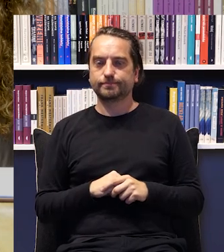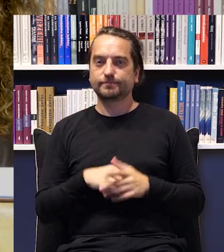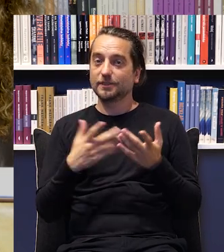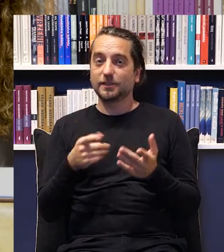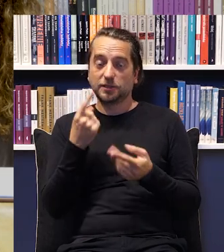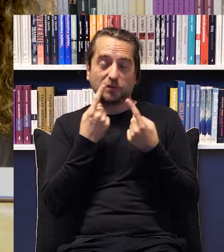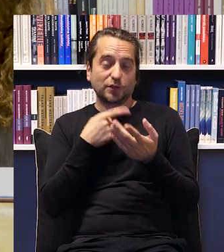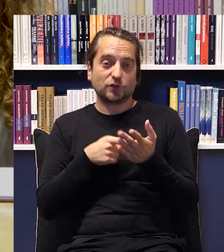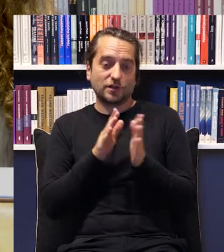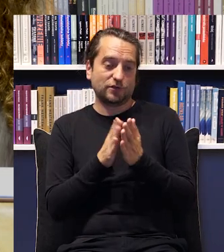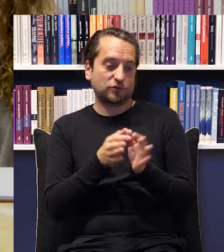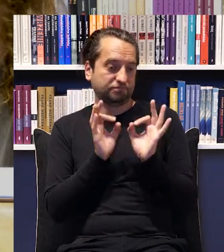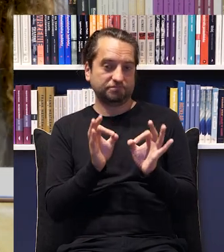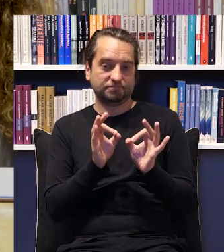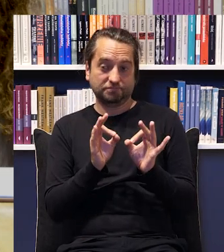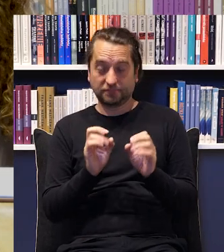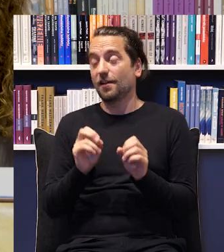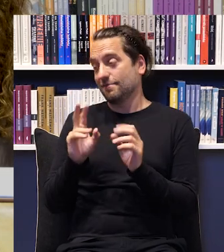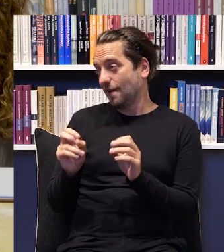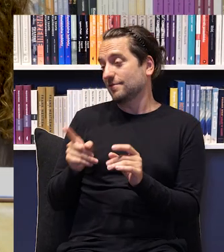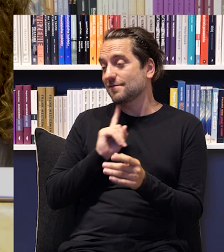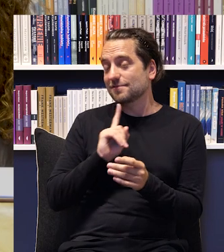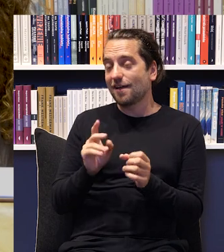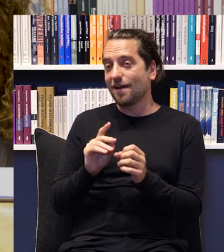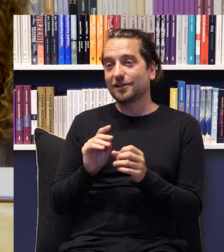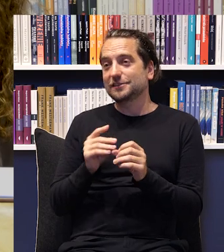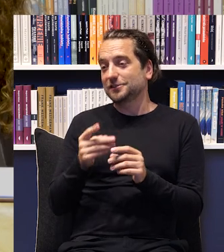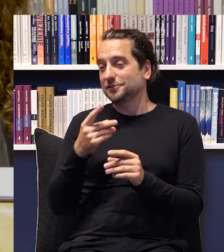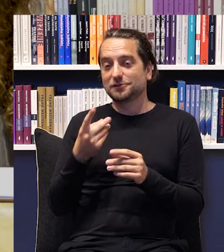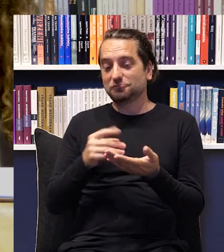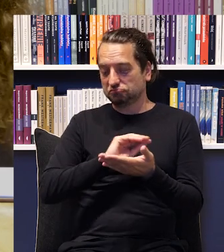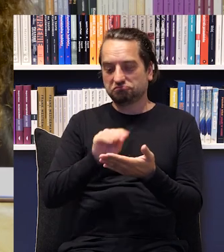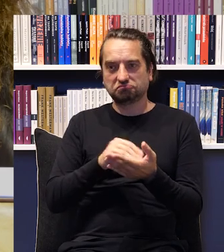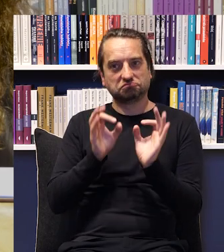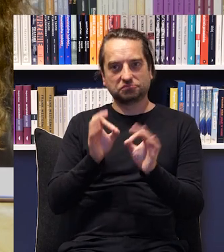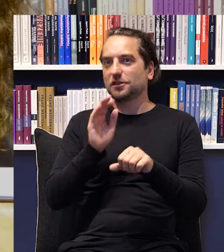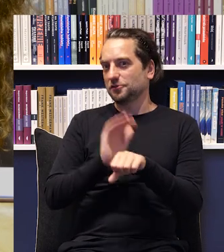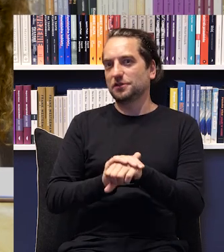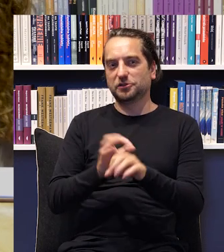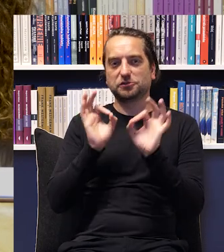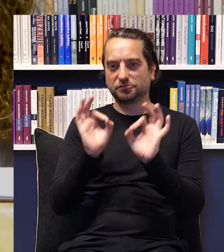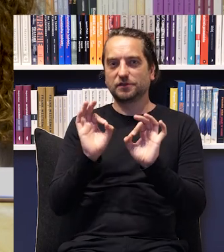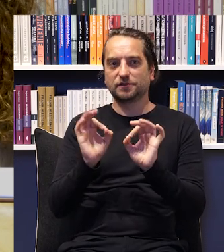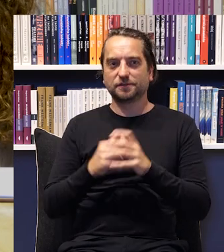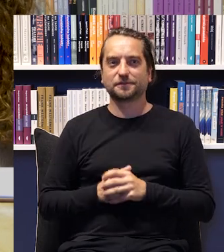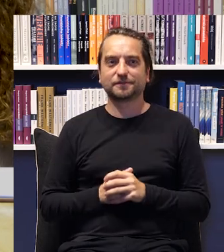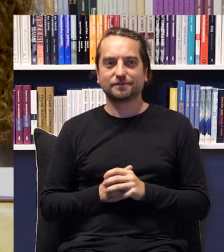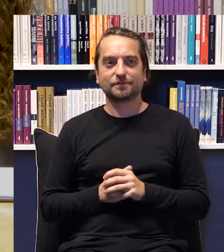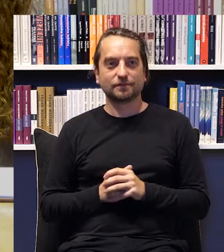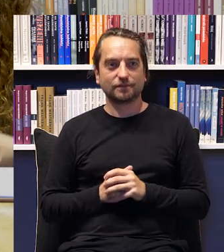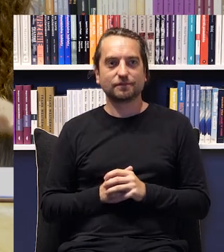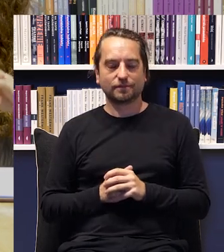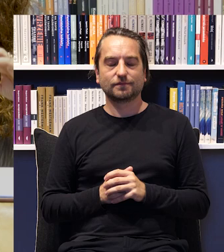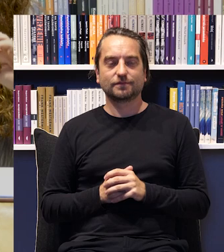wyszło najgorzej. No. Nie, no ja potwierdzam jakby obiema rękami i obiema nogami, że nie wyszło najgorzej. No